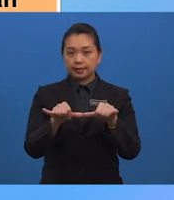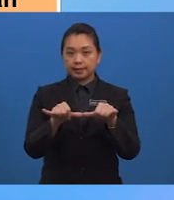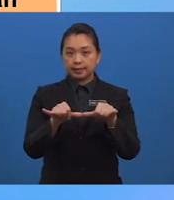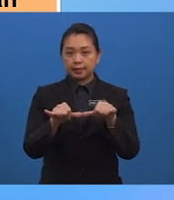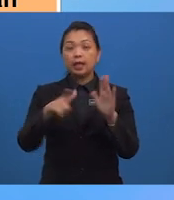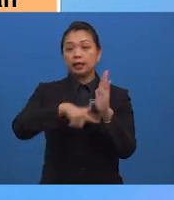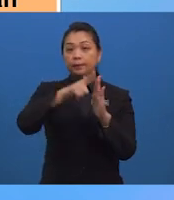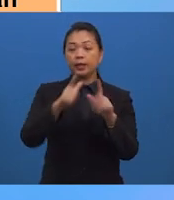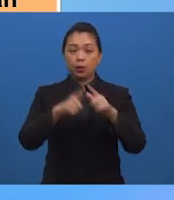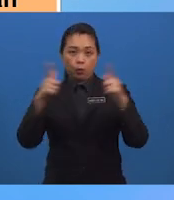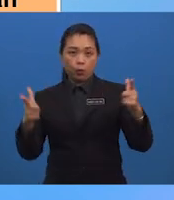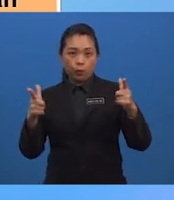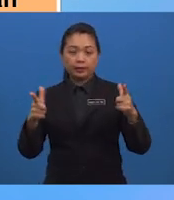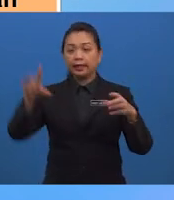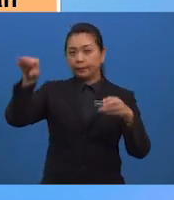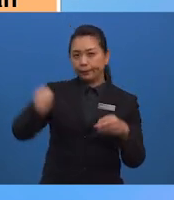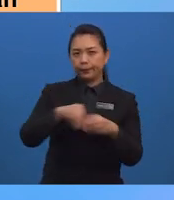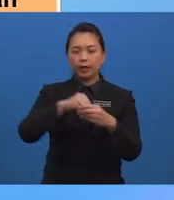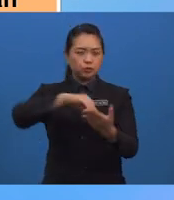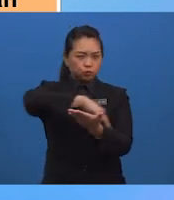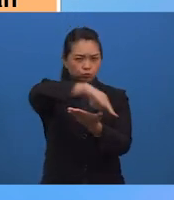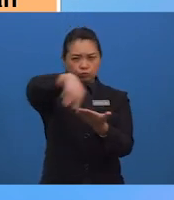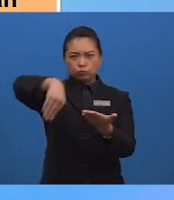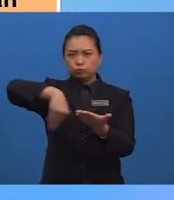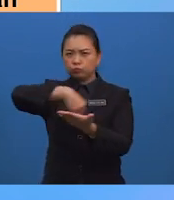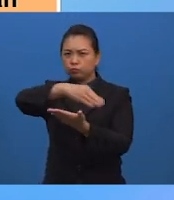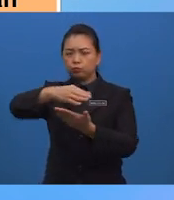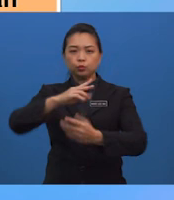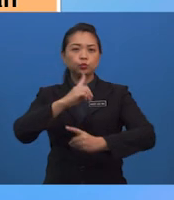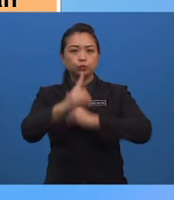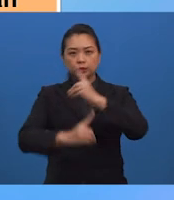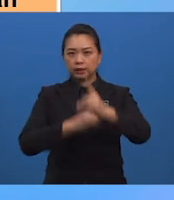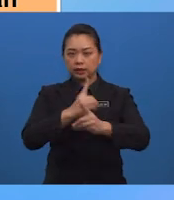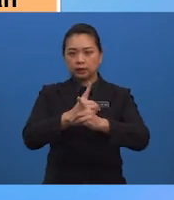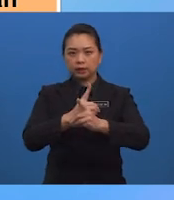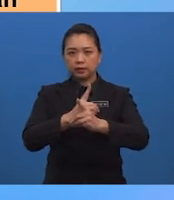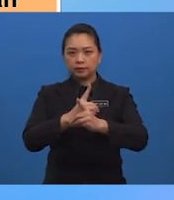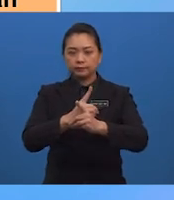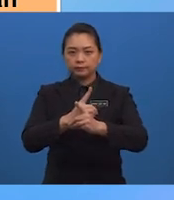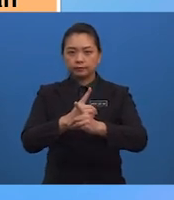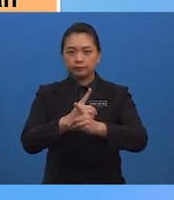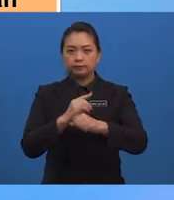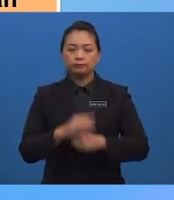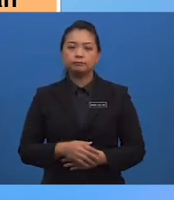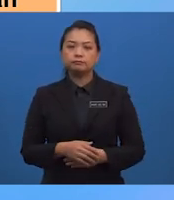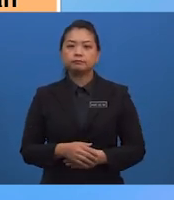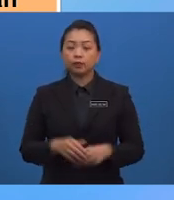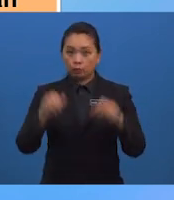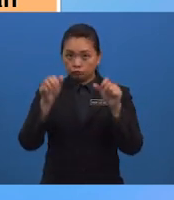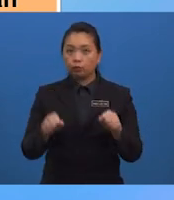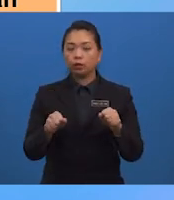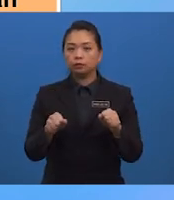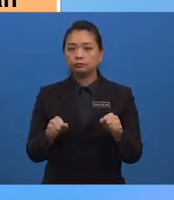yang melibatkan seluruh dunia. Pasaran dalam negara yang mengamalkan pasaran bebas boleh